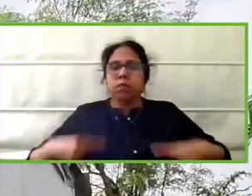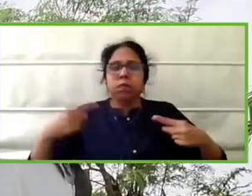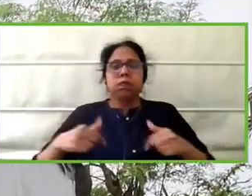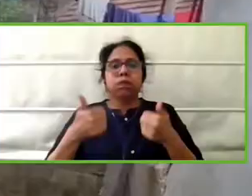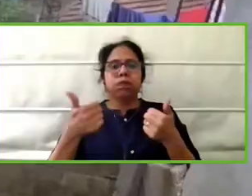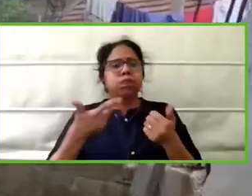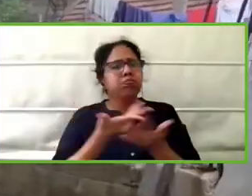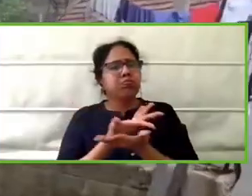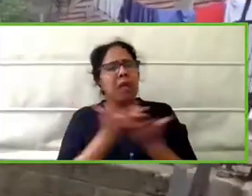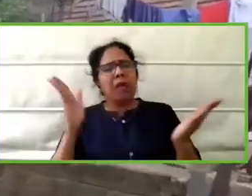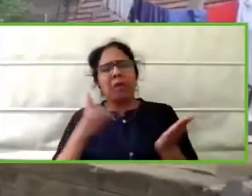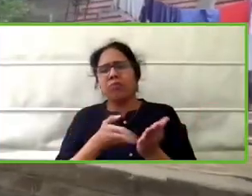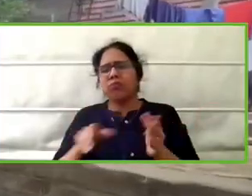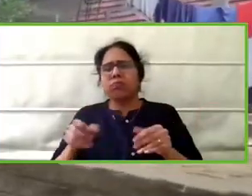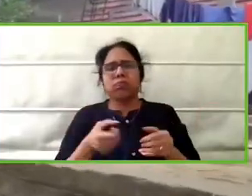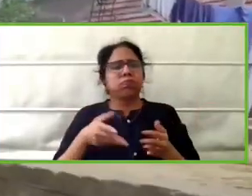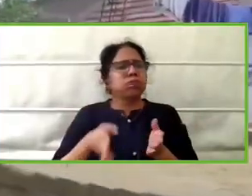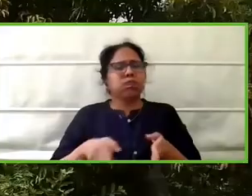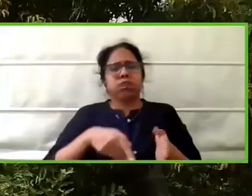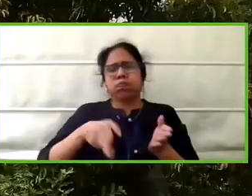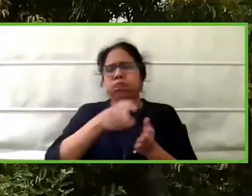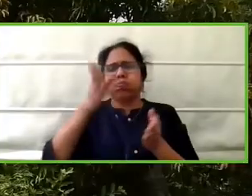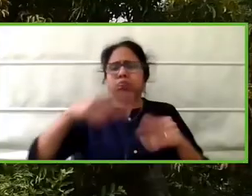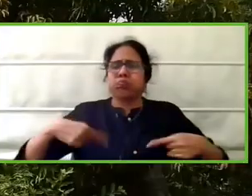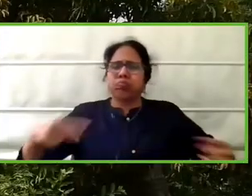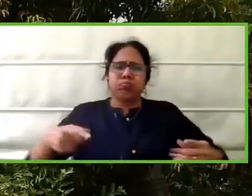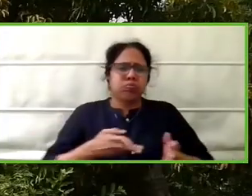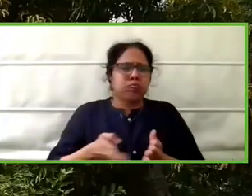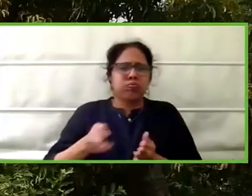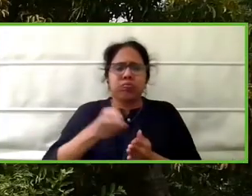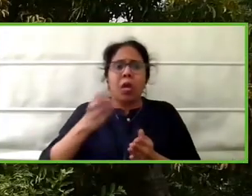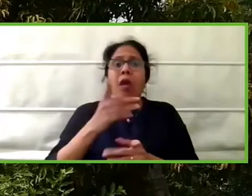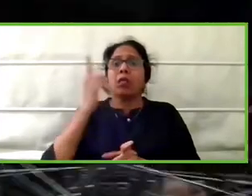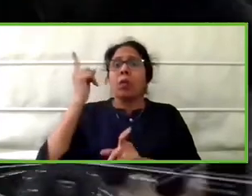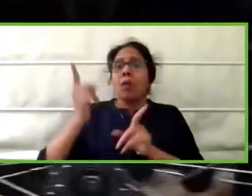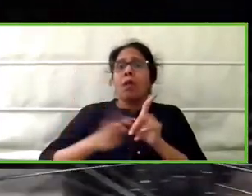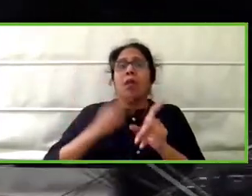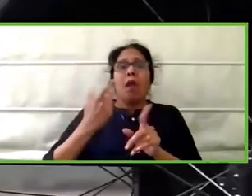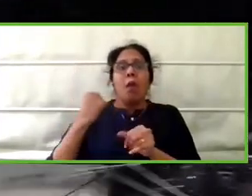भी जा सकते हैं, आ सकते हैं। हम लगभग एक साल से काम कर रहे हैं इस प्रोजेक्ट पे।